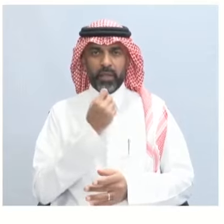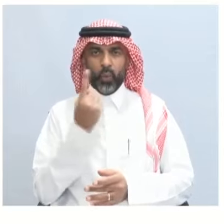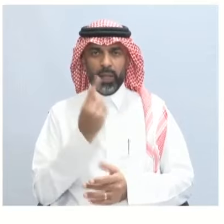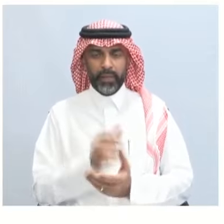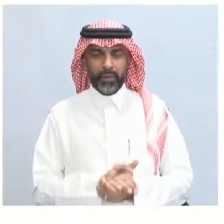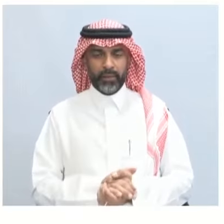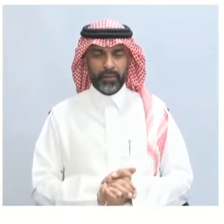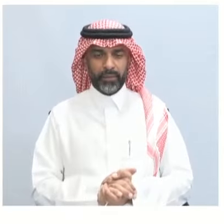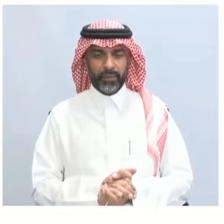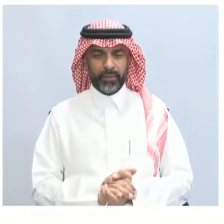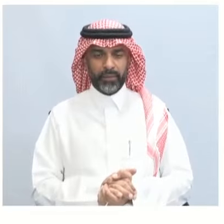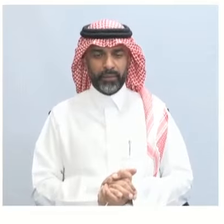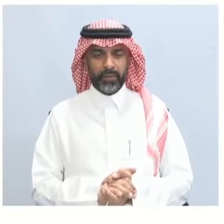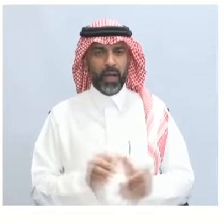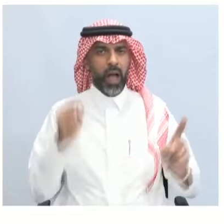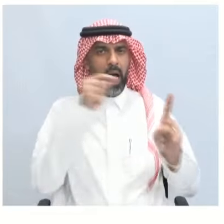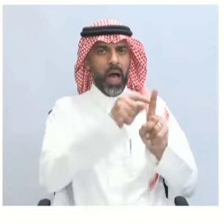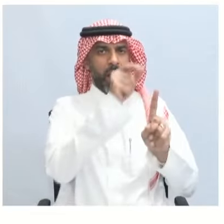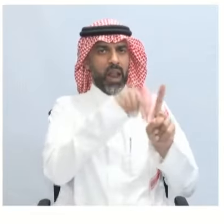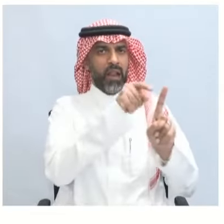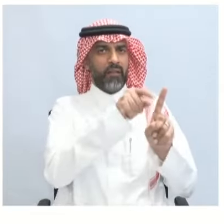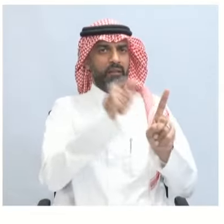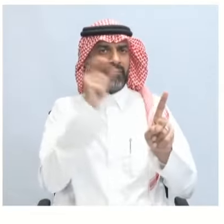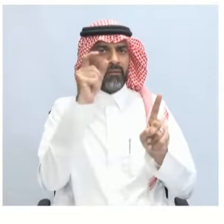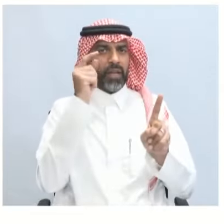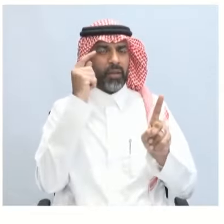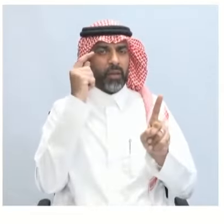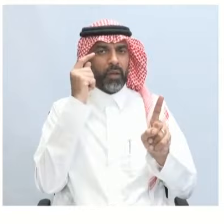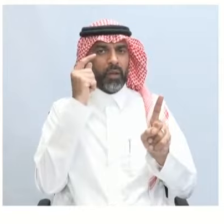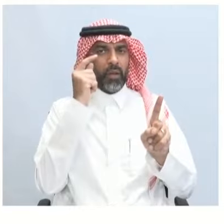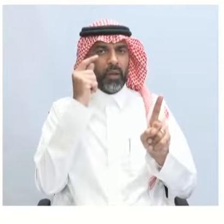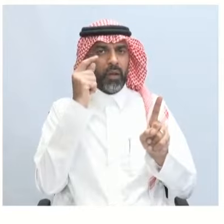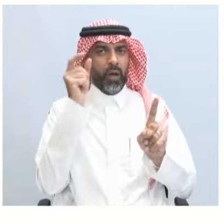على على الفرد على الفرد المسلم او على حياه